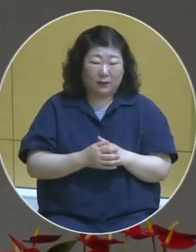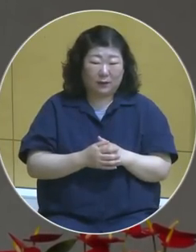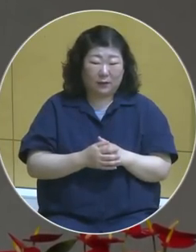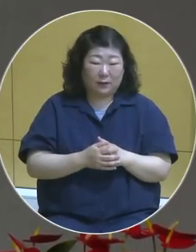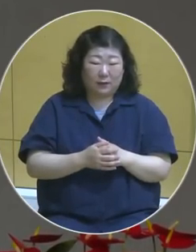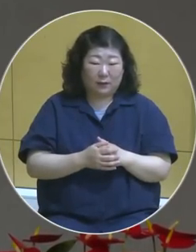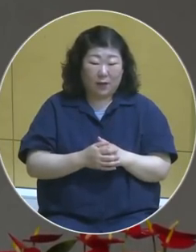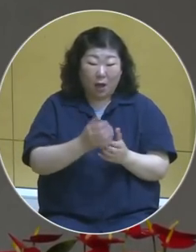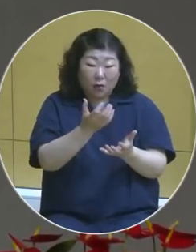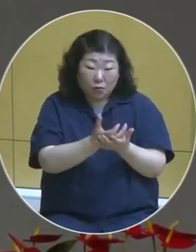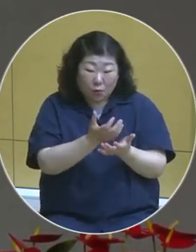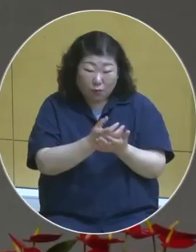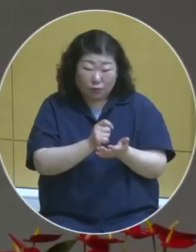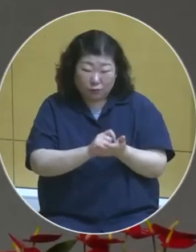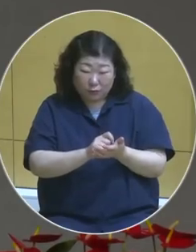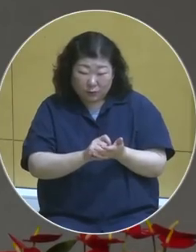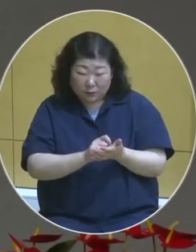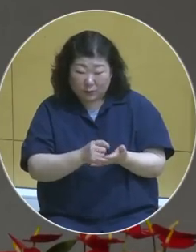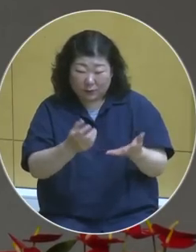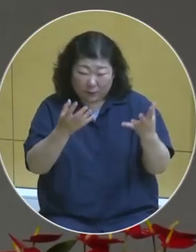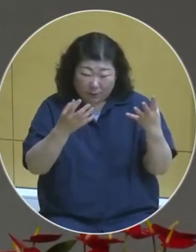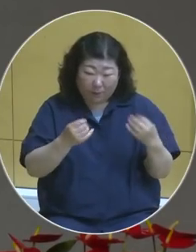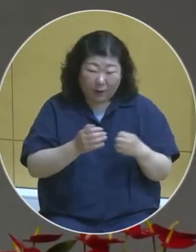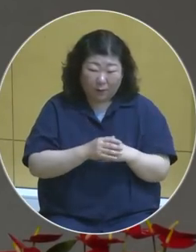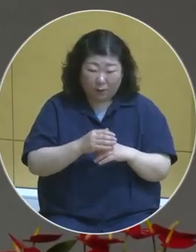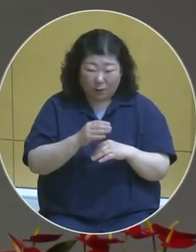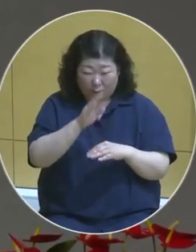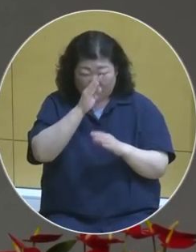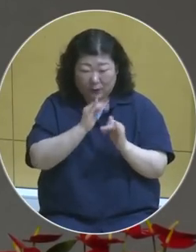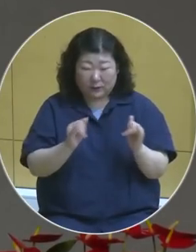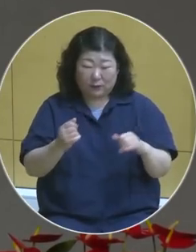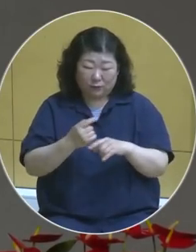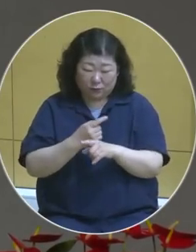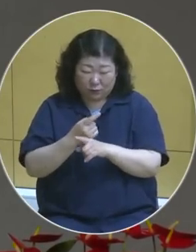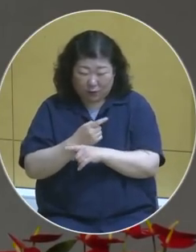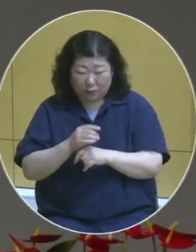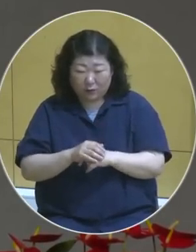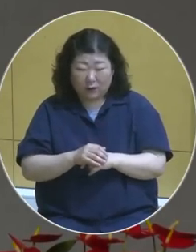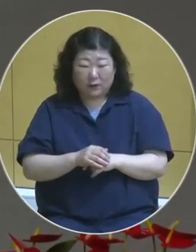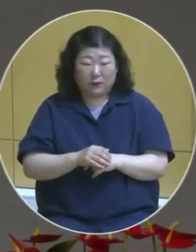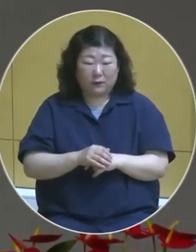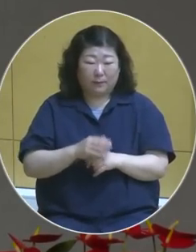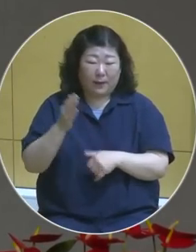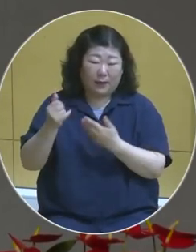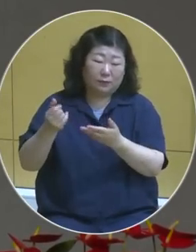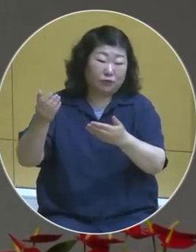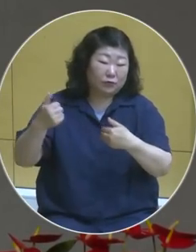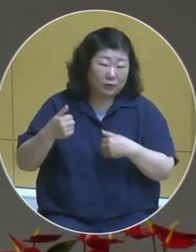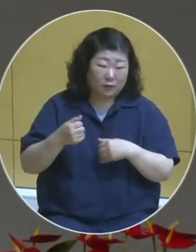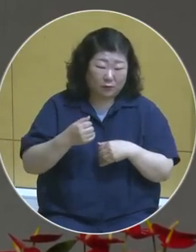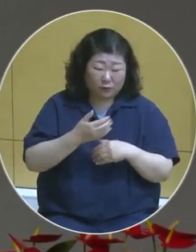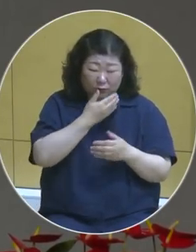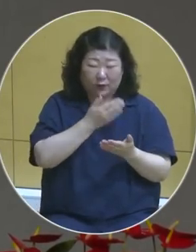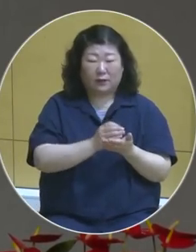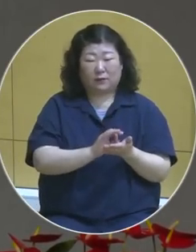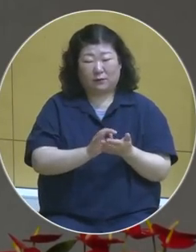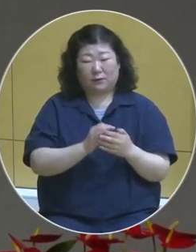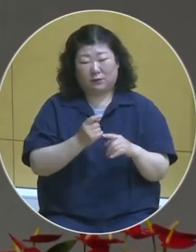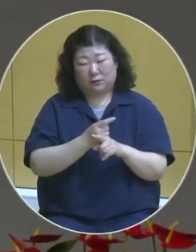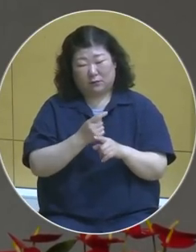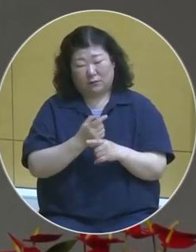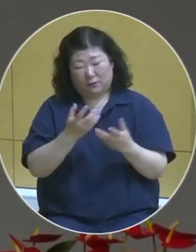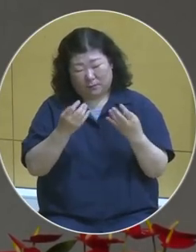만큼 쓰고 환자도 치료하고 정말 귀한 일을 할 수 있도록 하나님께서 기회를 주셨다고 그렇게 고백했다고 합니다. 사랑하는